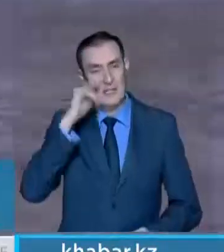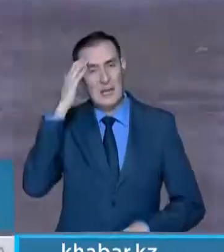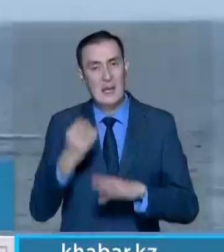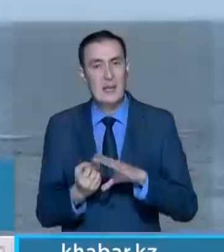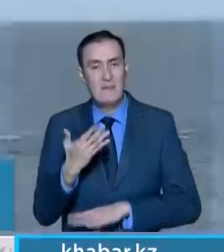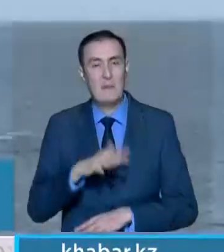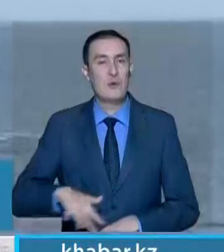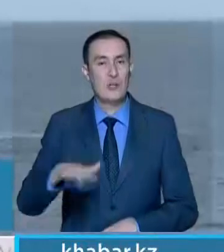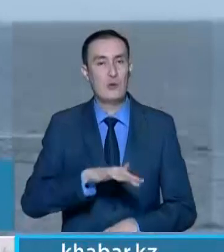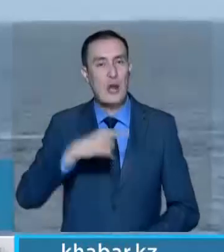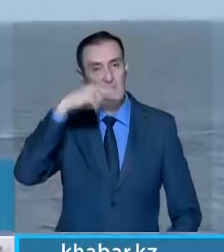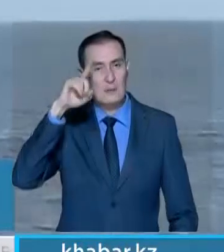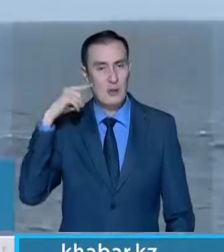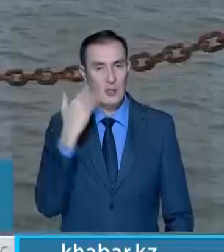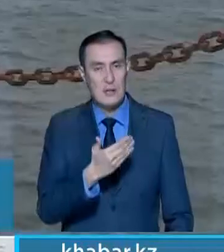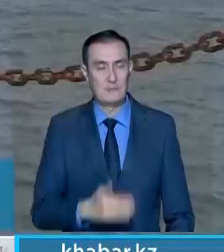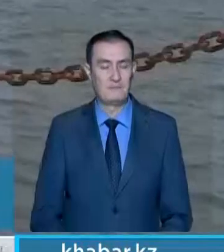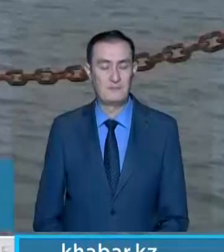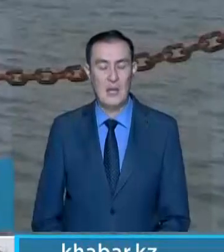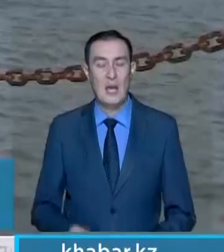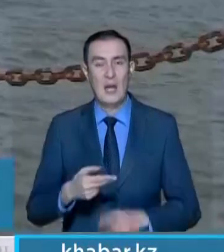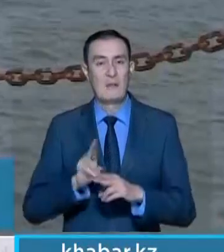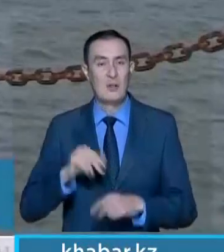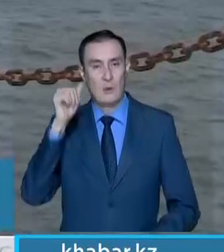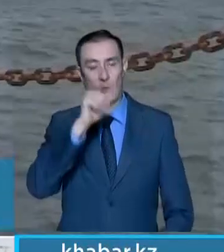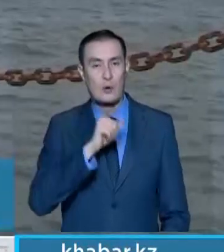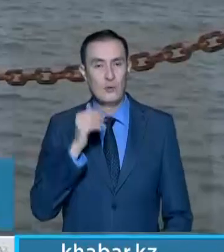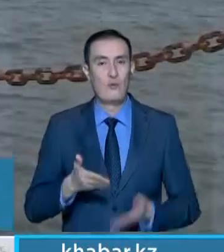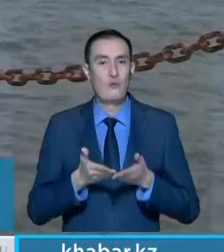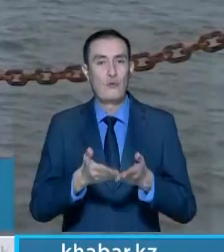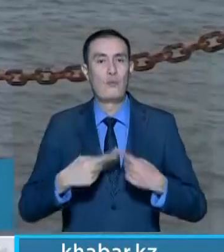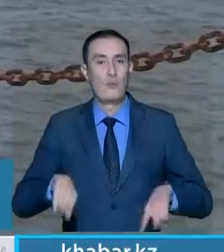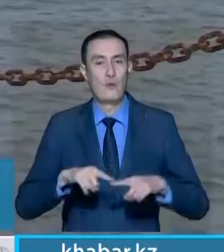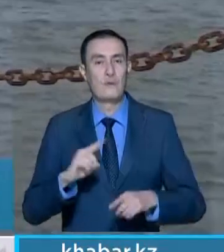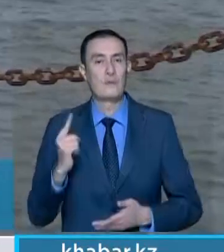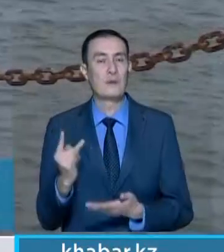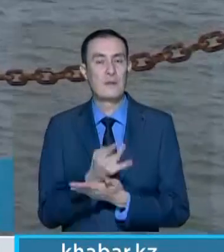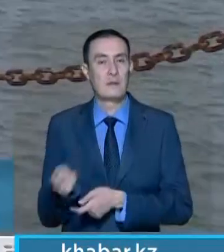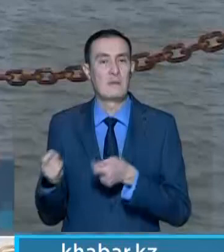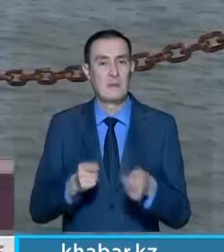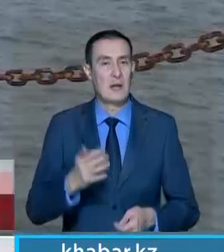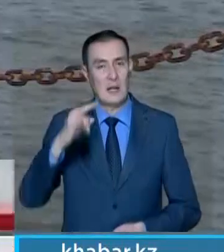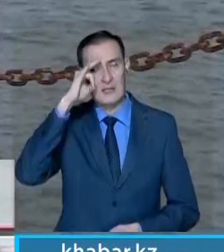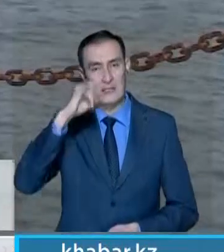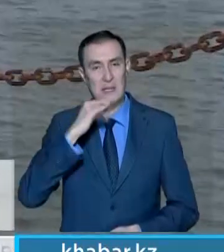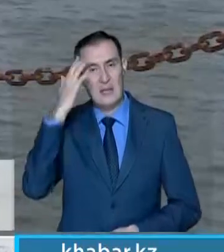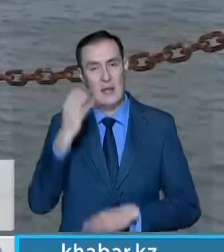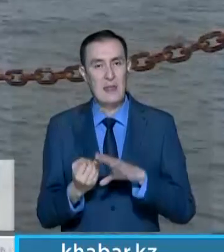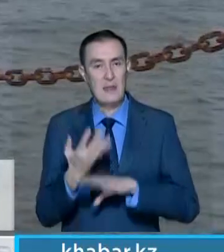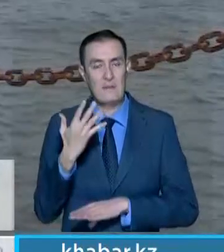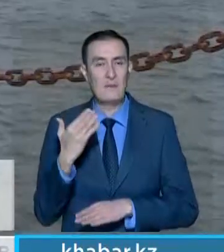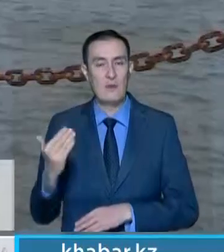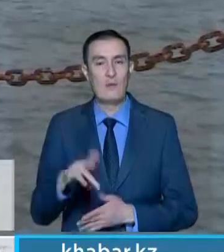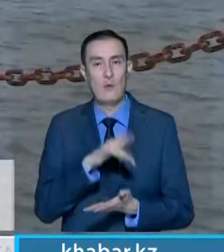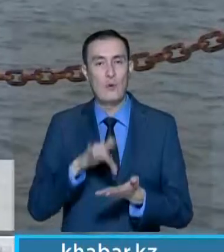по территории Азербайджана. В этом году в этот порт впервые была поставлена казахстанская нефть. Ее сюда, в